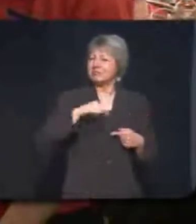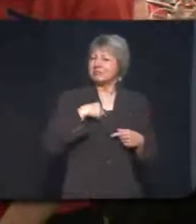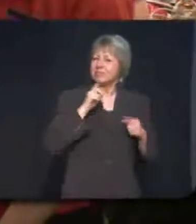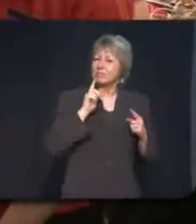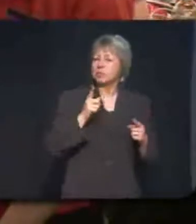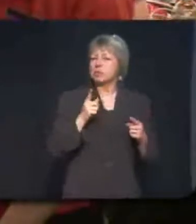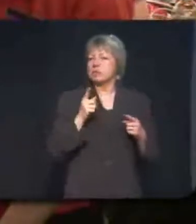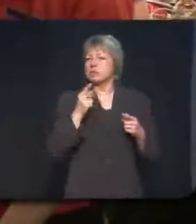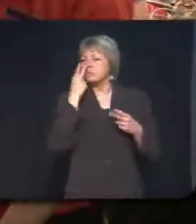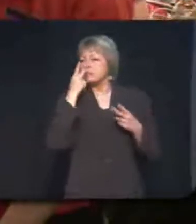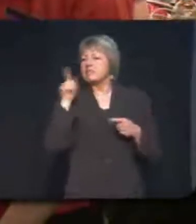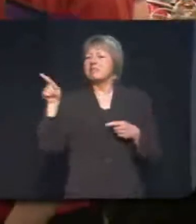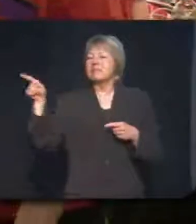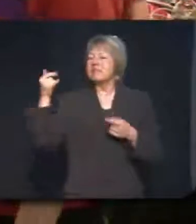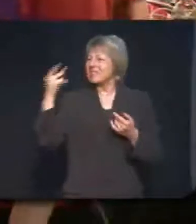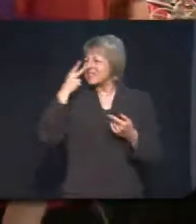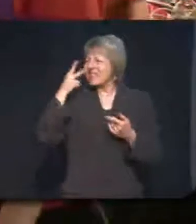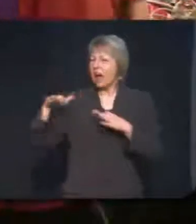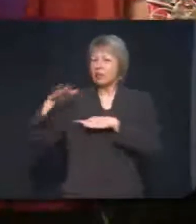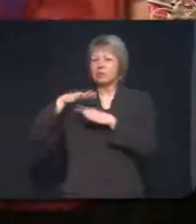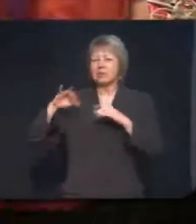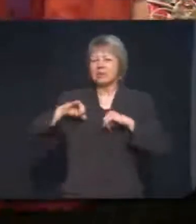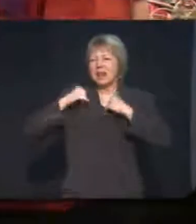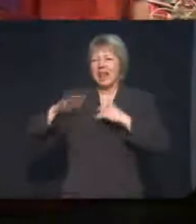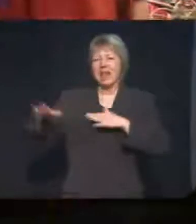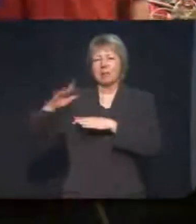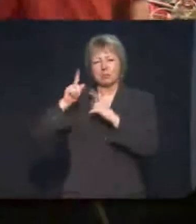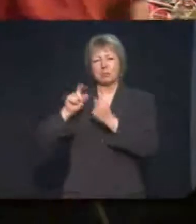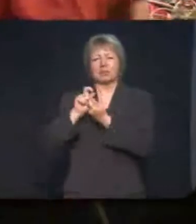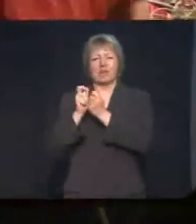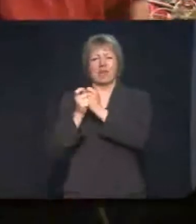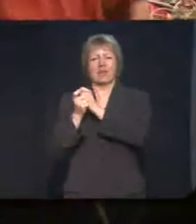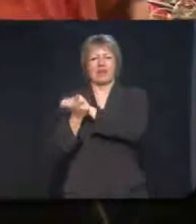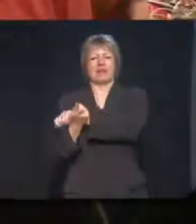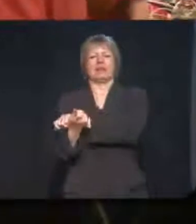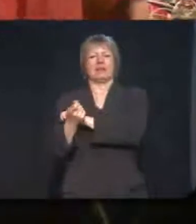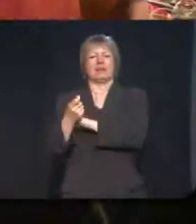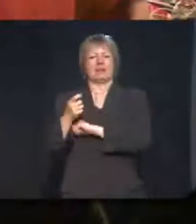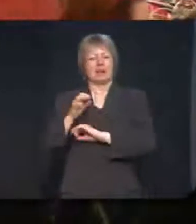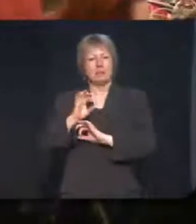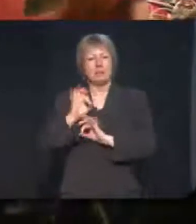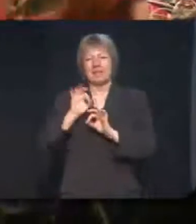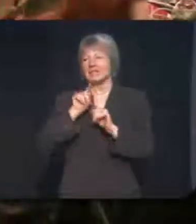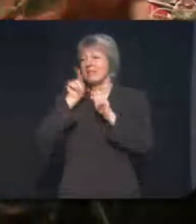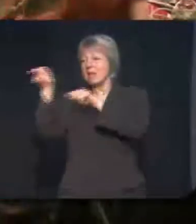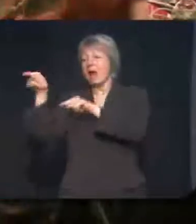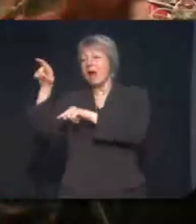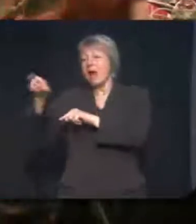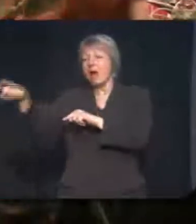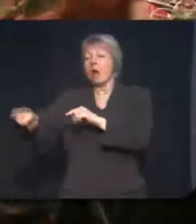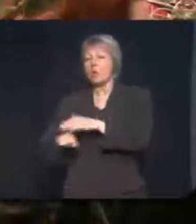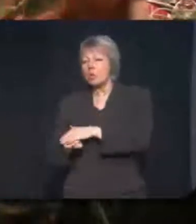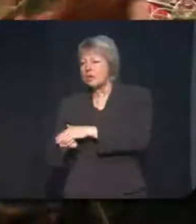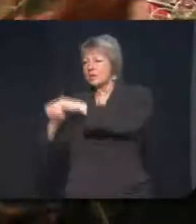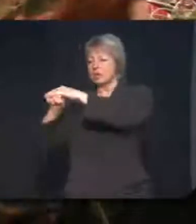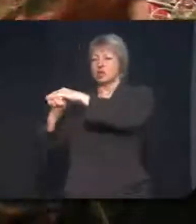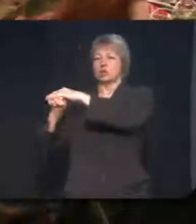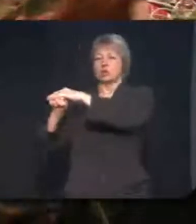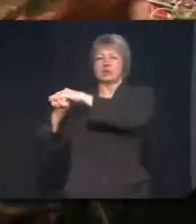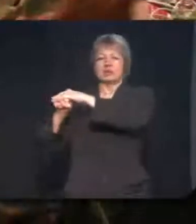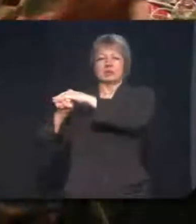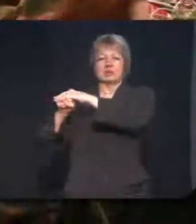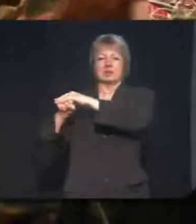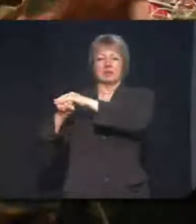diese zuständige ändert werden und dort die Menschen unterstützen die darauf aussehen und wir müssen